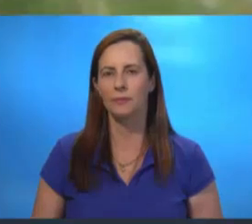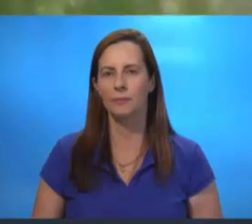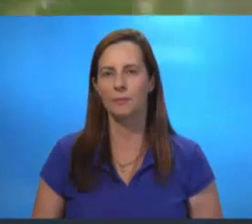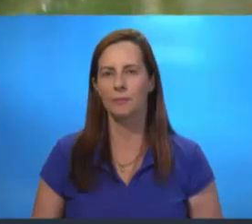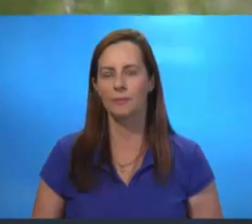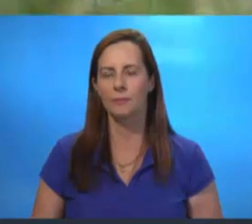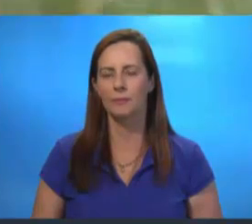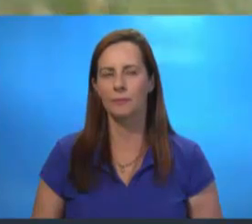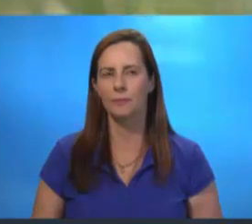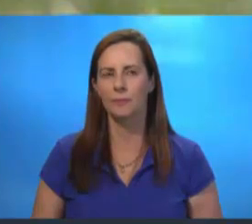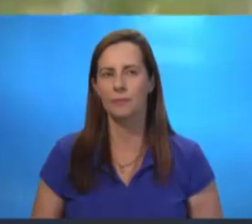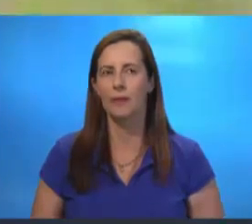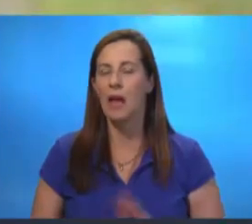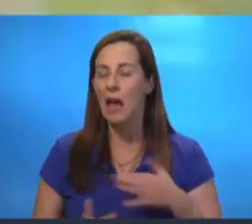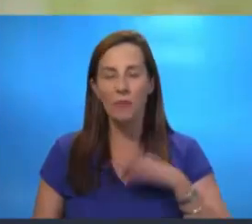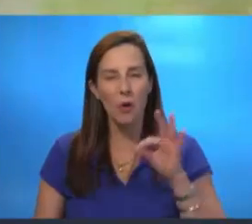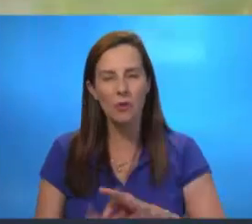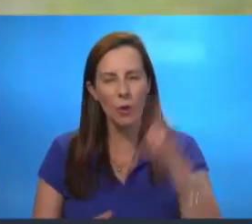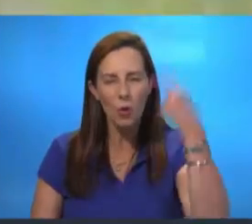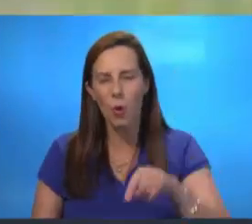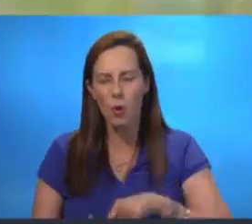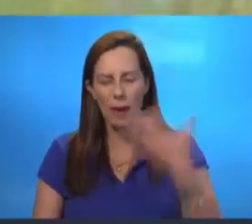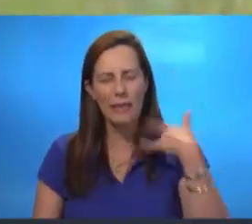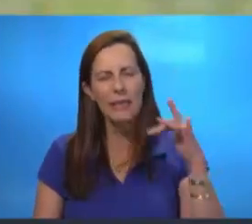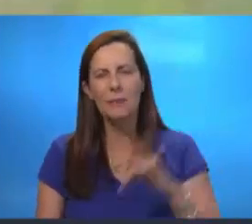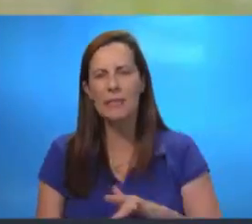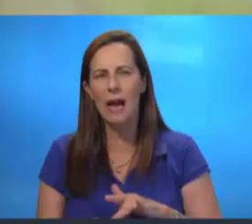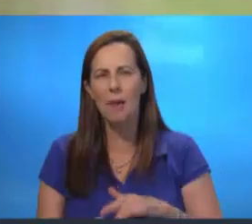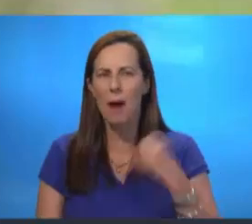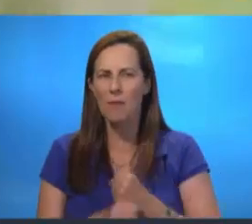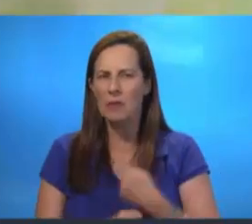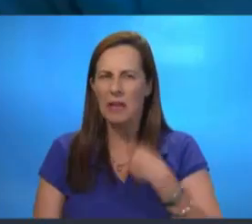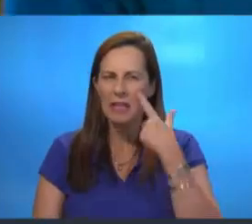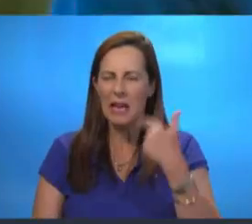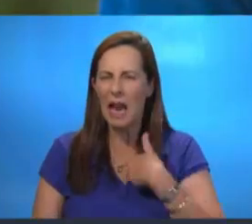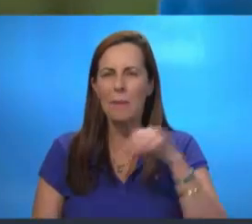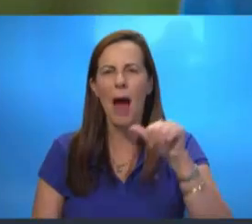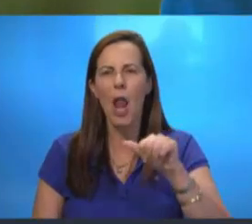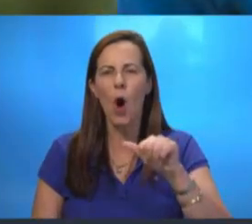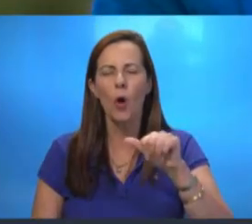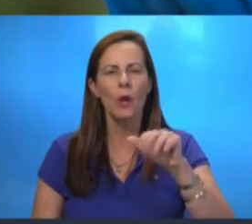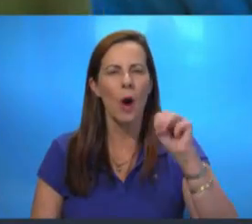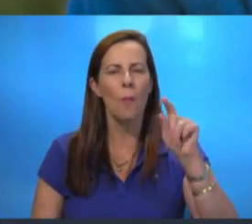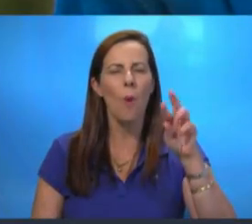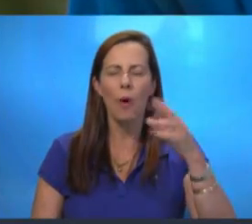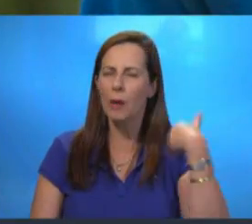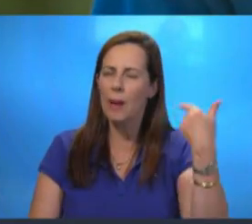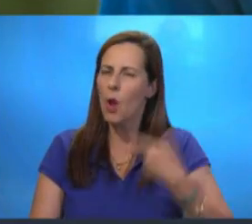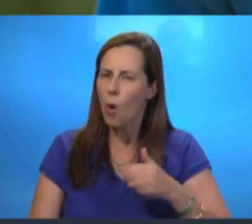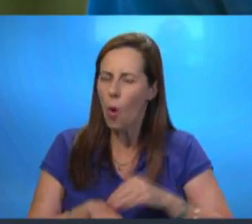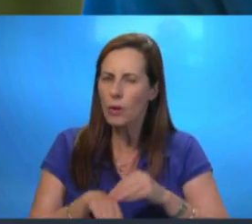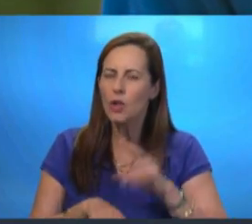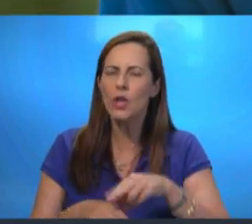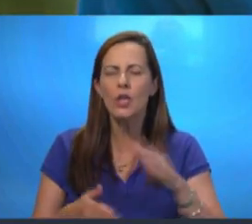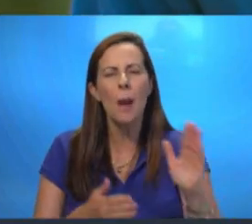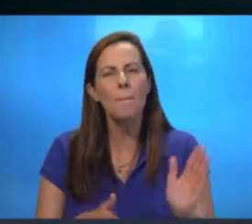איפה זה תופס אותי באותו יום? אני נמצא בעבודה, נדמה לי באלון מורה, ומקבלים הודעה שיש פינוי